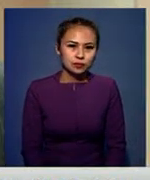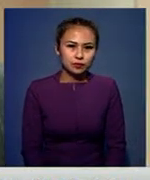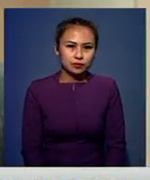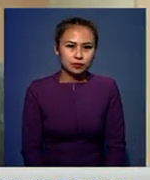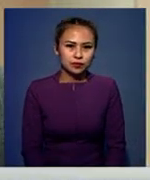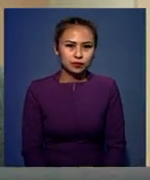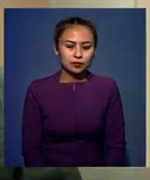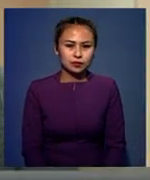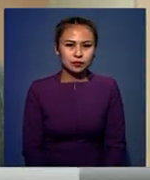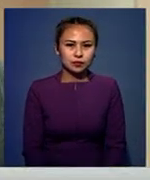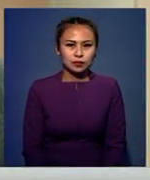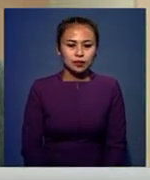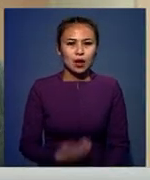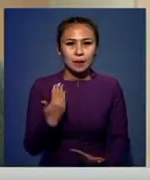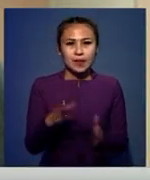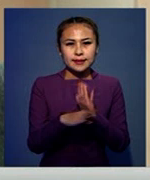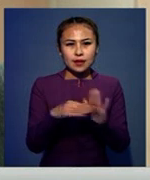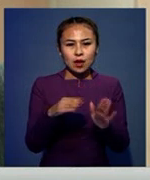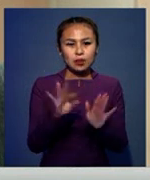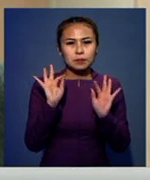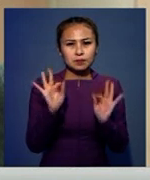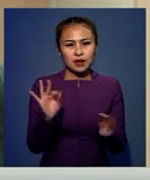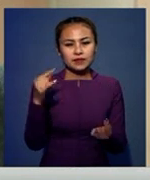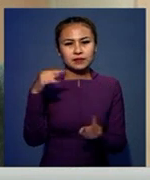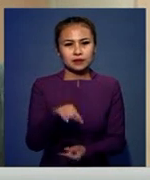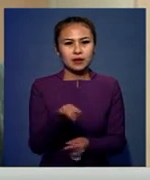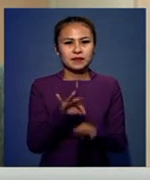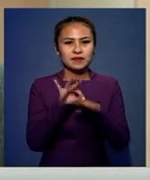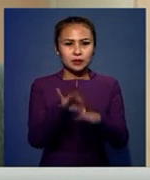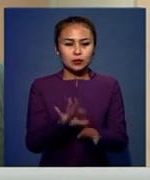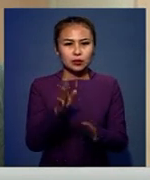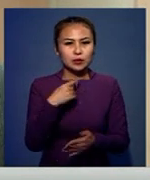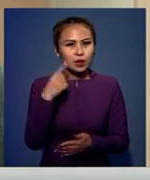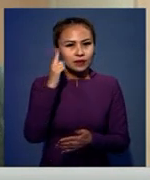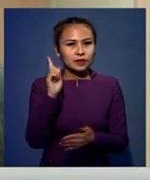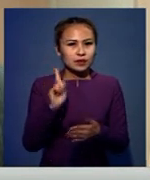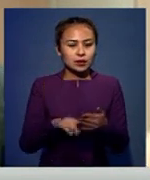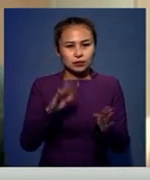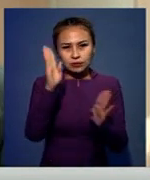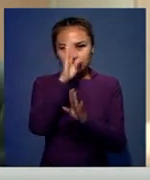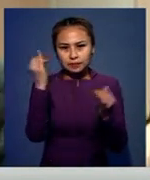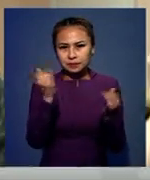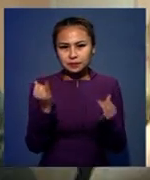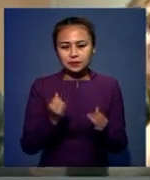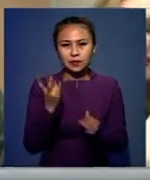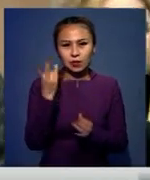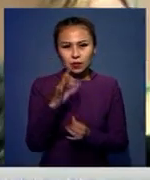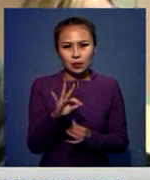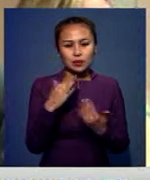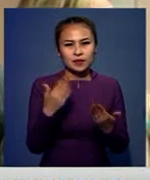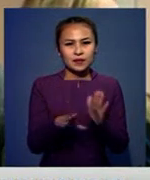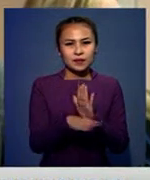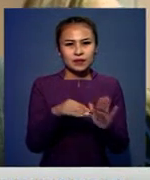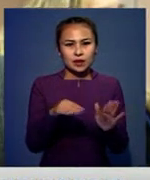Я надеюсь, что... Бұл сайлау лайықты дәрежеде жақсы өтеттігін үміттемін. Дегенмен ауарайы онша болмай тұр. Бірақ бұл